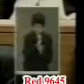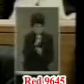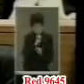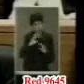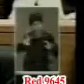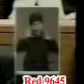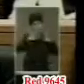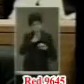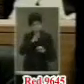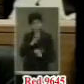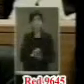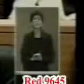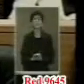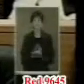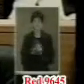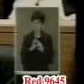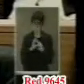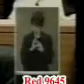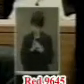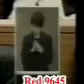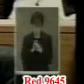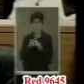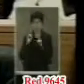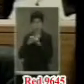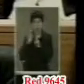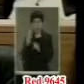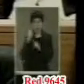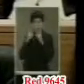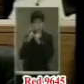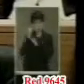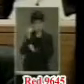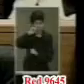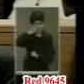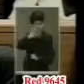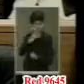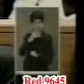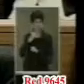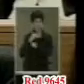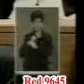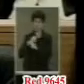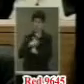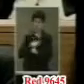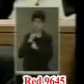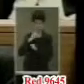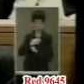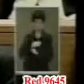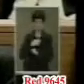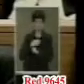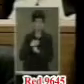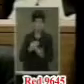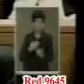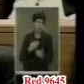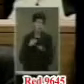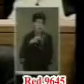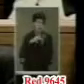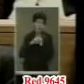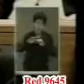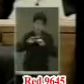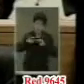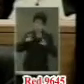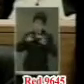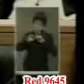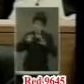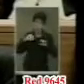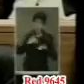าวกับราชการนั่นคือวันแถลงการวันแรกของกลุ่มพันธมิตรเริ่มต้นฟื้นชีวิตขึ้นมาหลังจากนั้นก็ออกแถลง